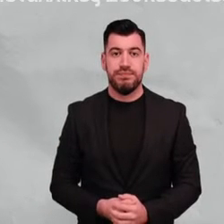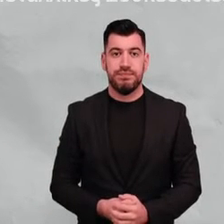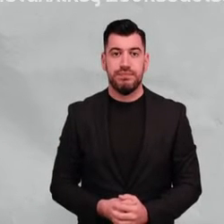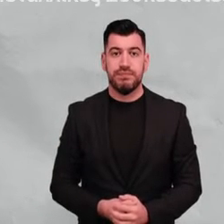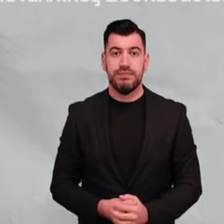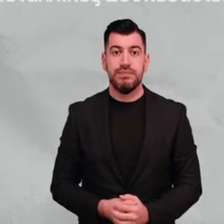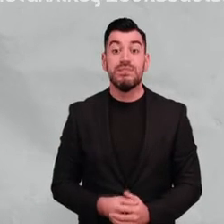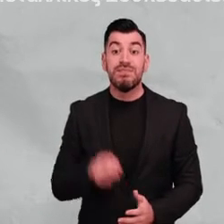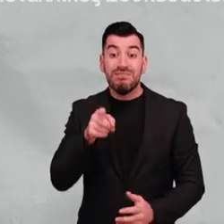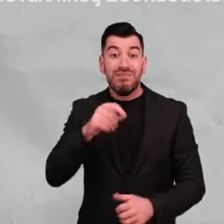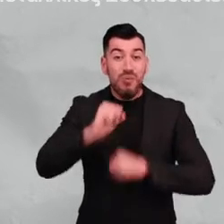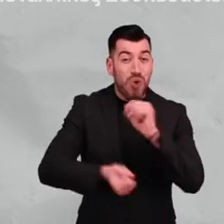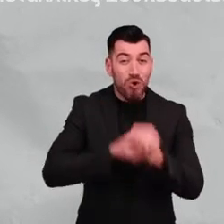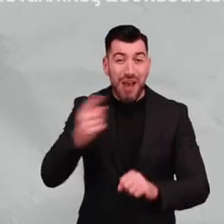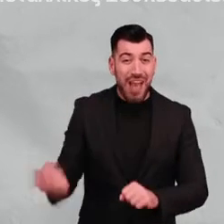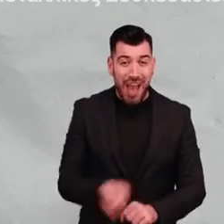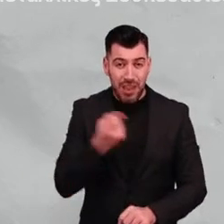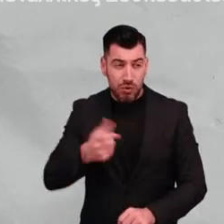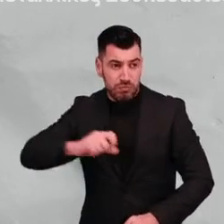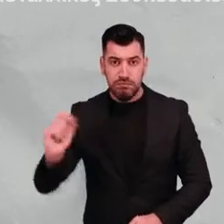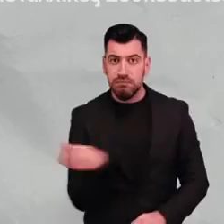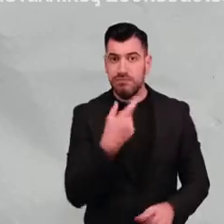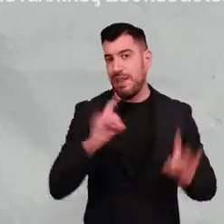Σε αυτόν τον αγώνα τίποτα δεν πάει χαμένο.